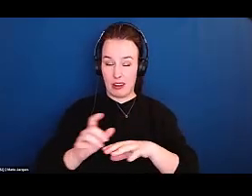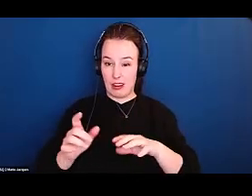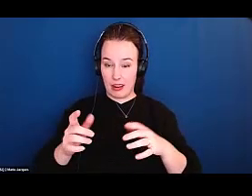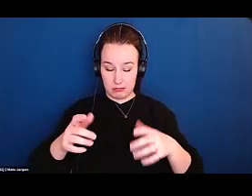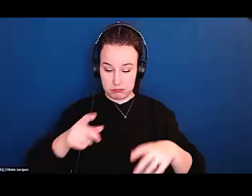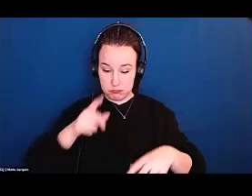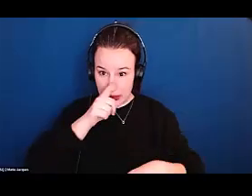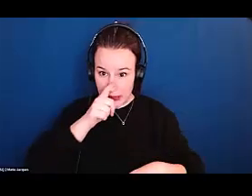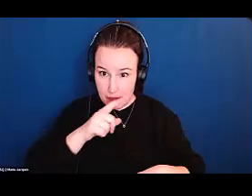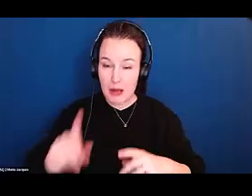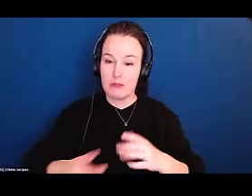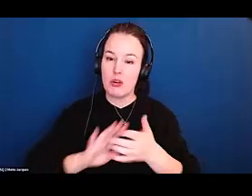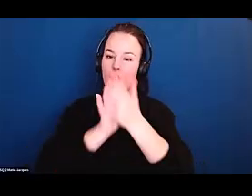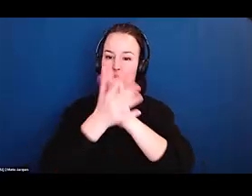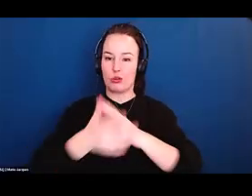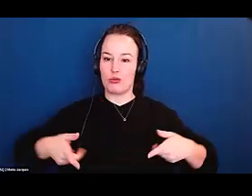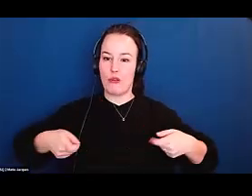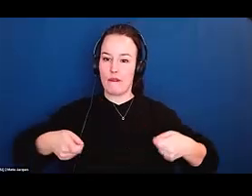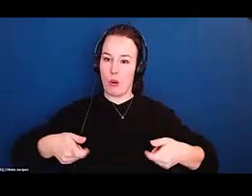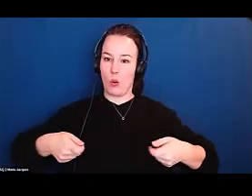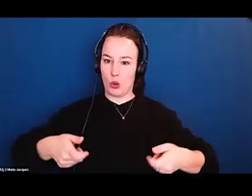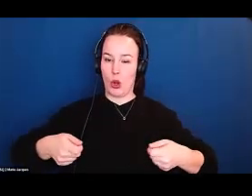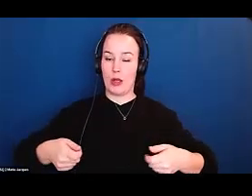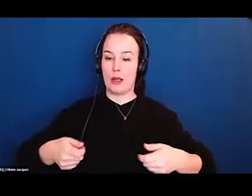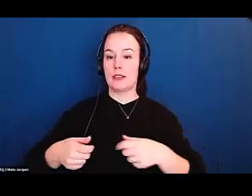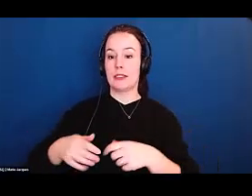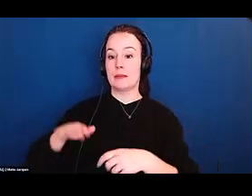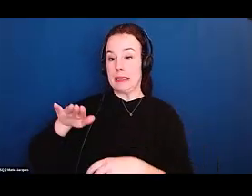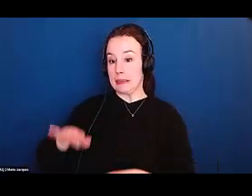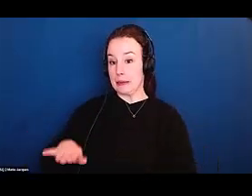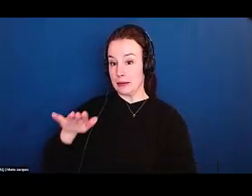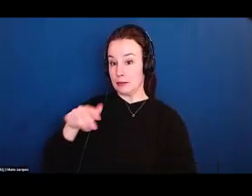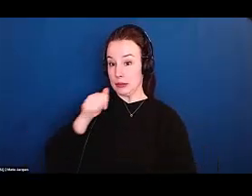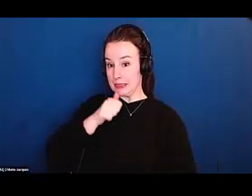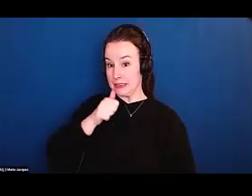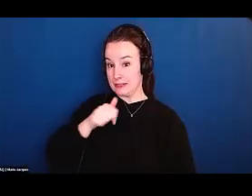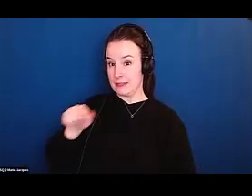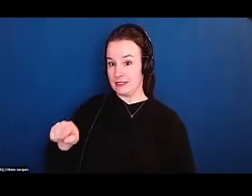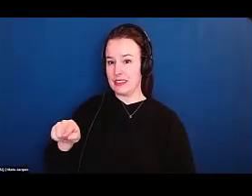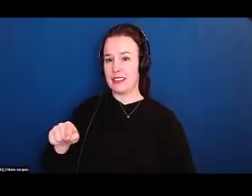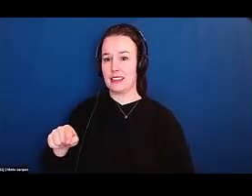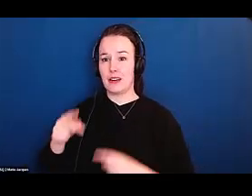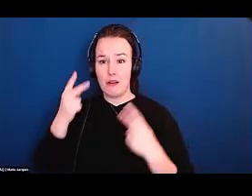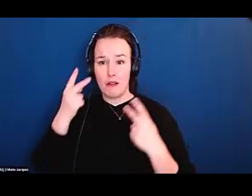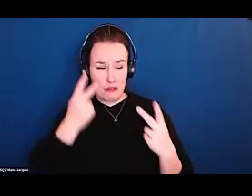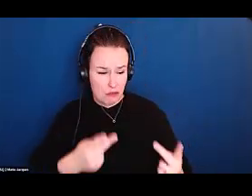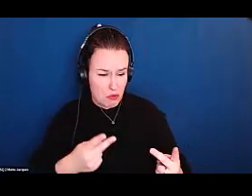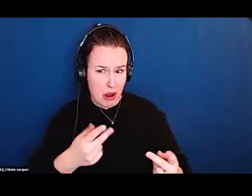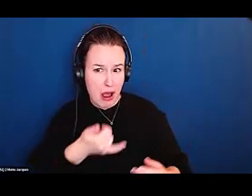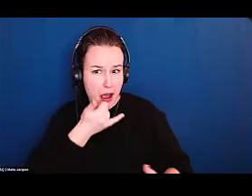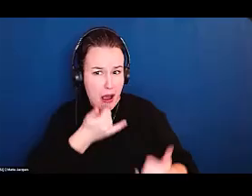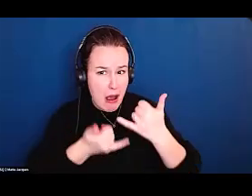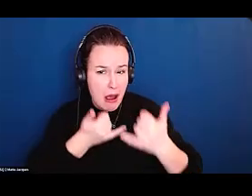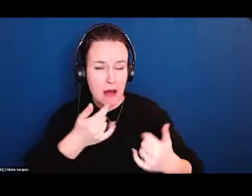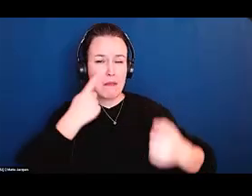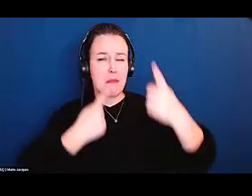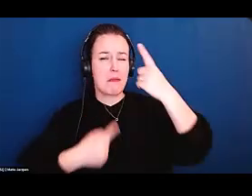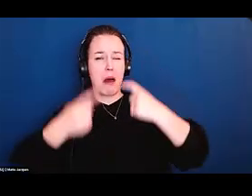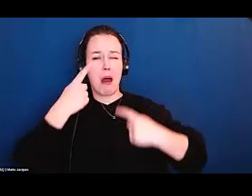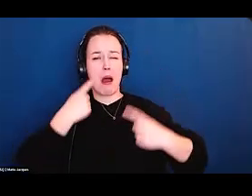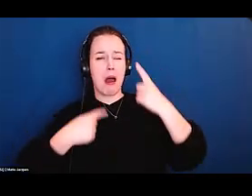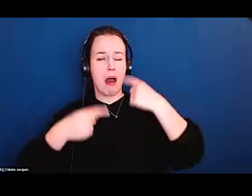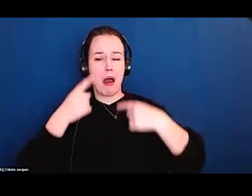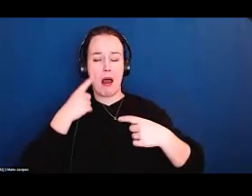chaussures et j'étais en fauteuil roulant et ma petite fille pleurait en voyant tout ce qu'il se